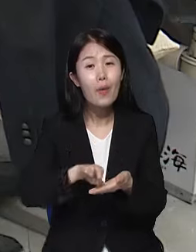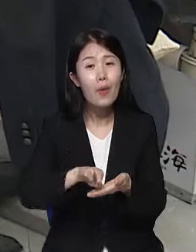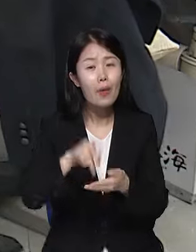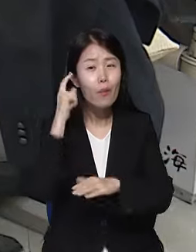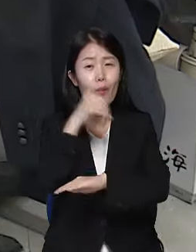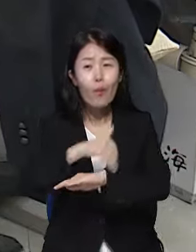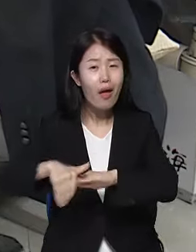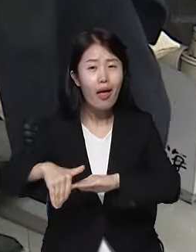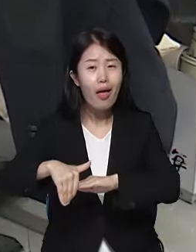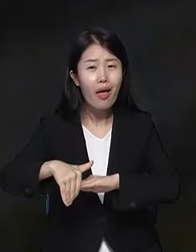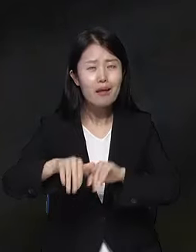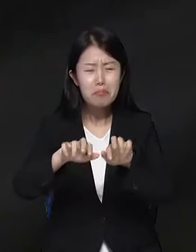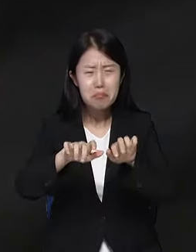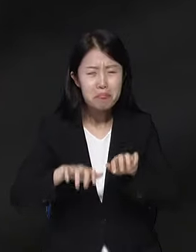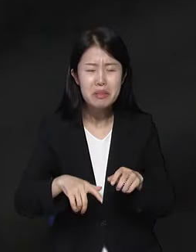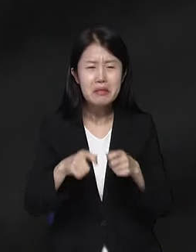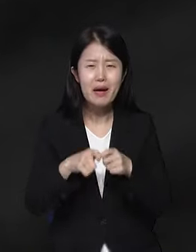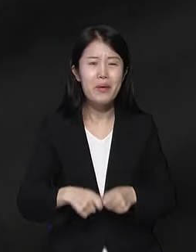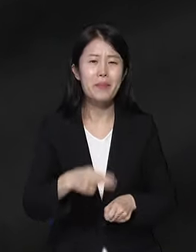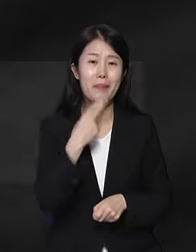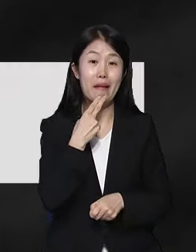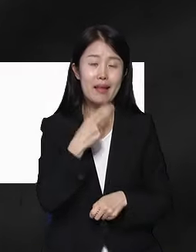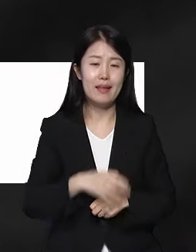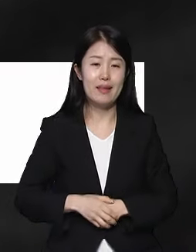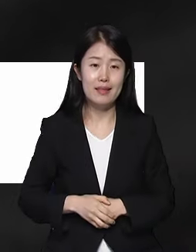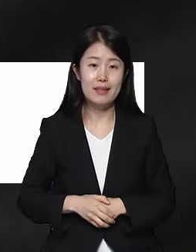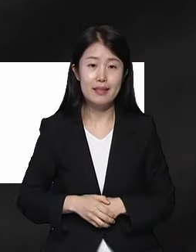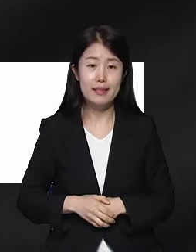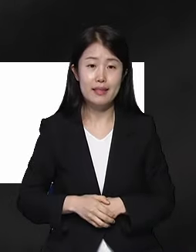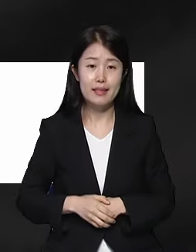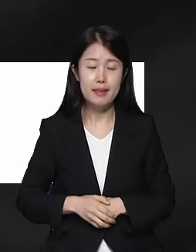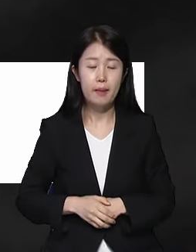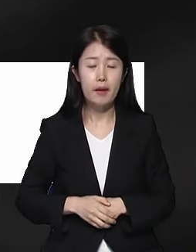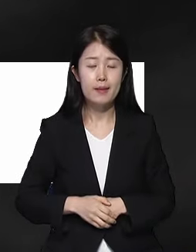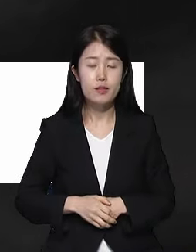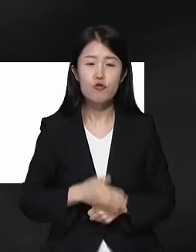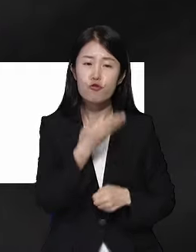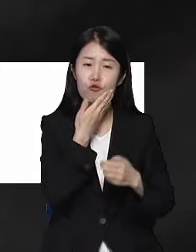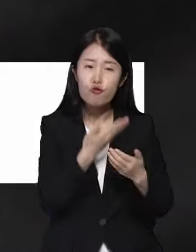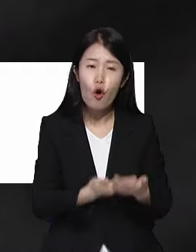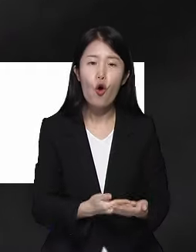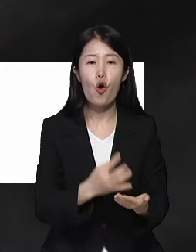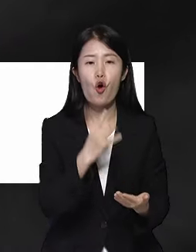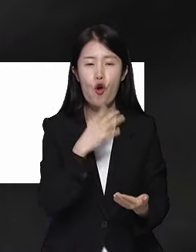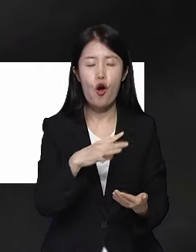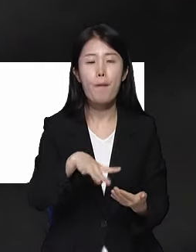것으로 알려졌습니다. 시급한 거 위주로 선정하다 보니까 그 사업이 나쁘거나